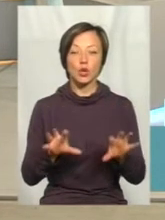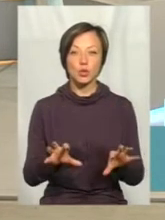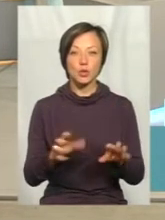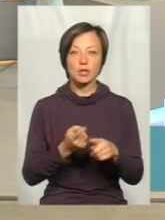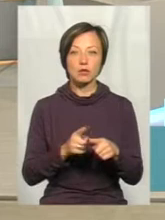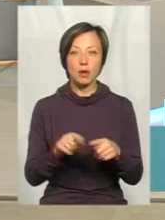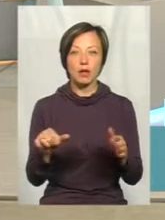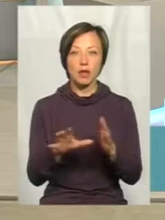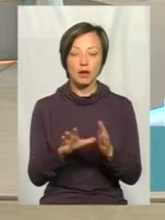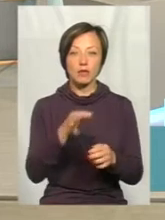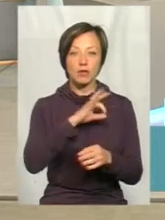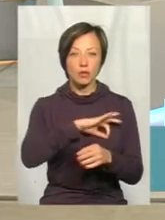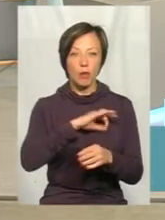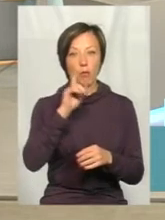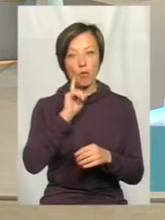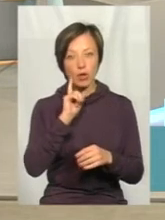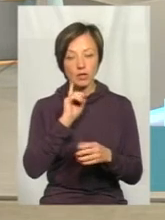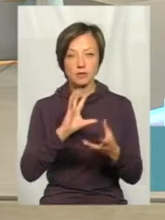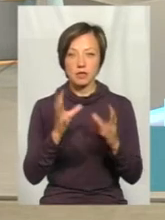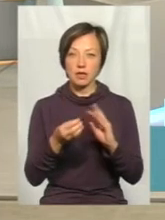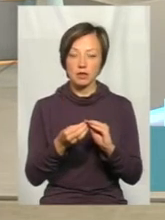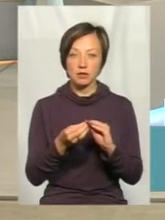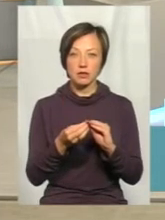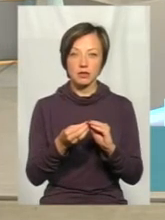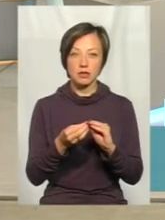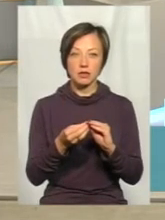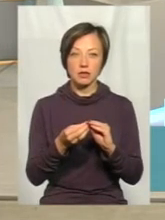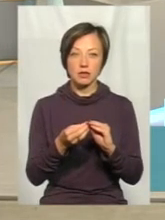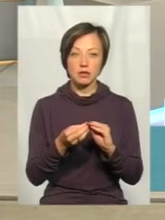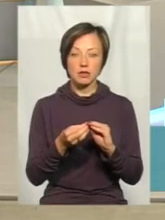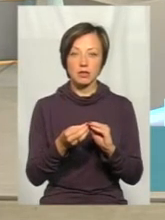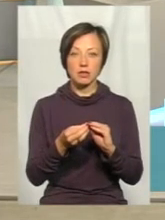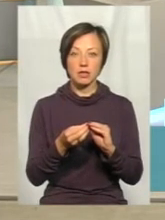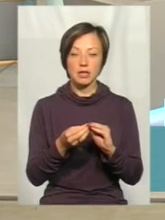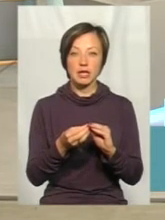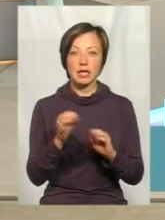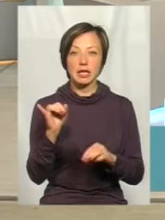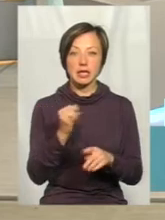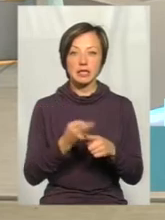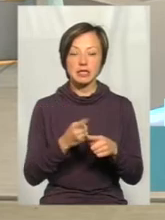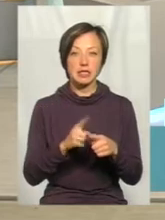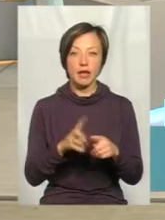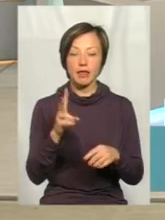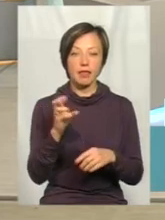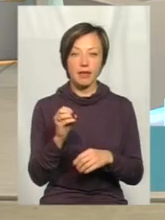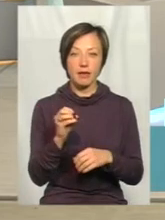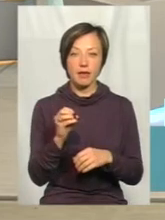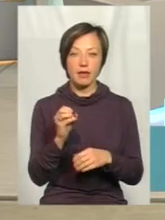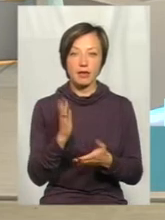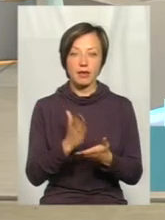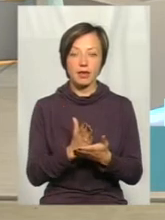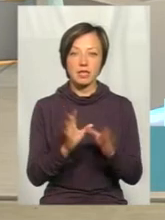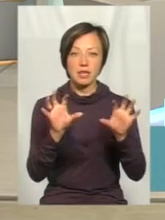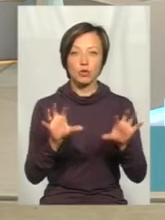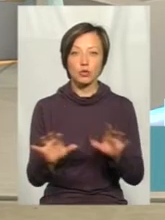цю енергію ми будемо використовувати. Це поки не можете продавати, да? Бо немає ще ліцензій? Так. Ну і якби це не зовсім є